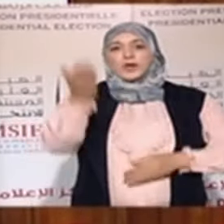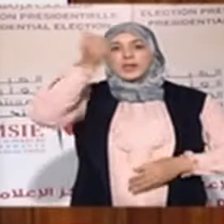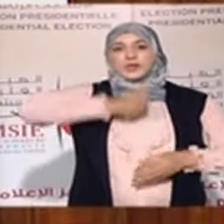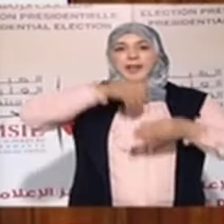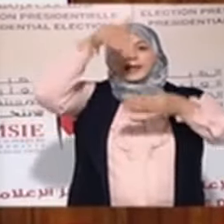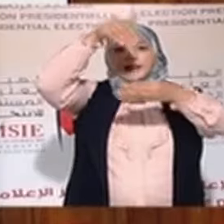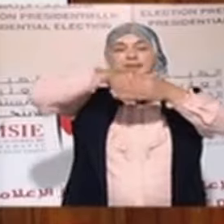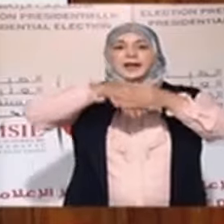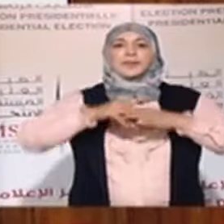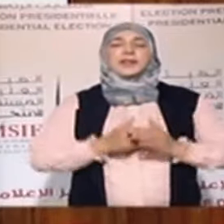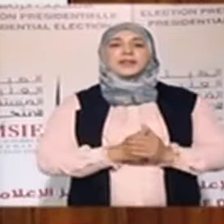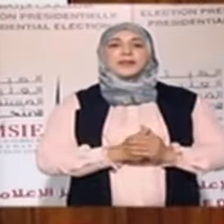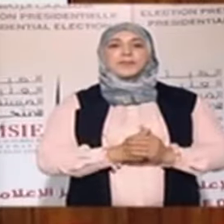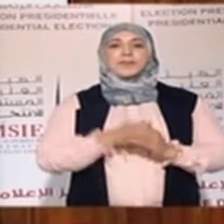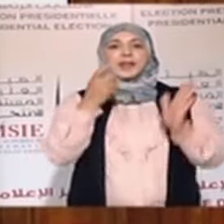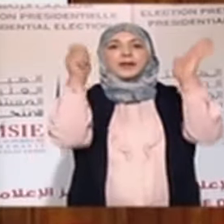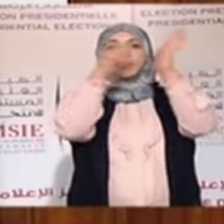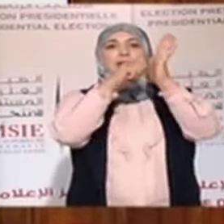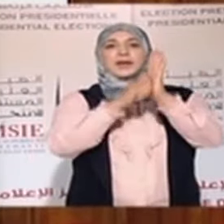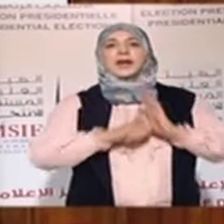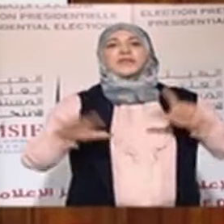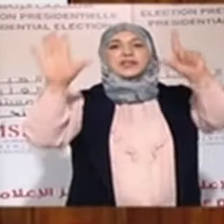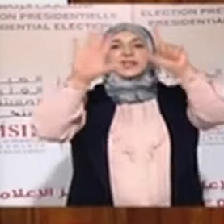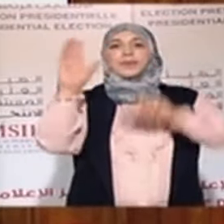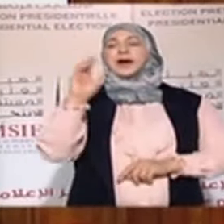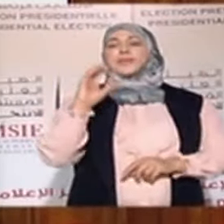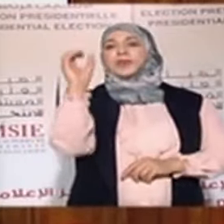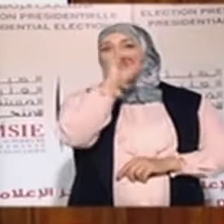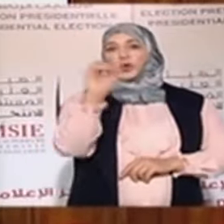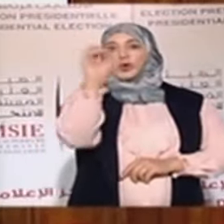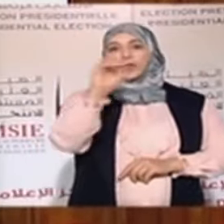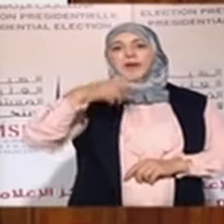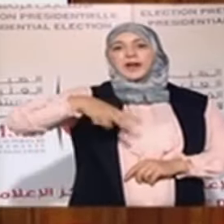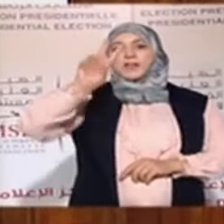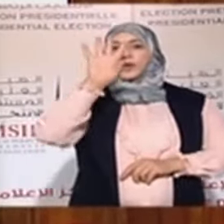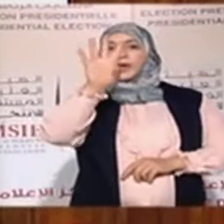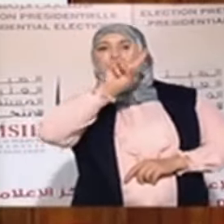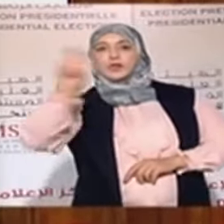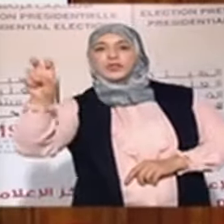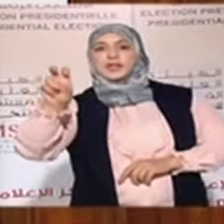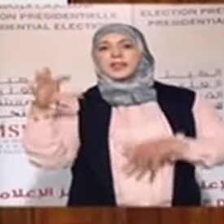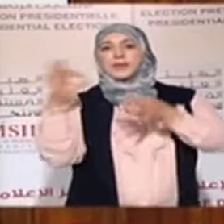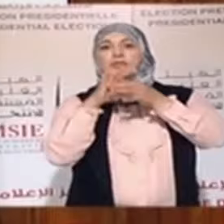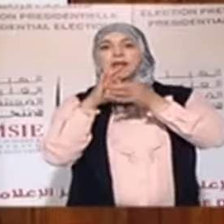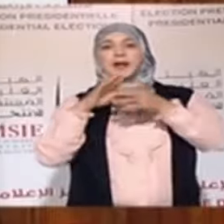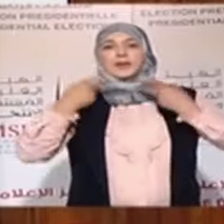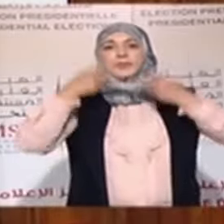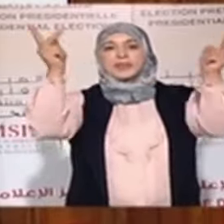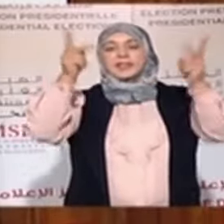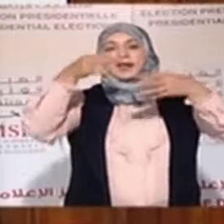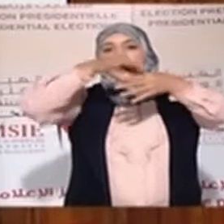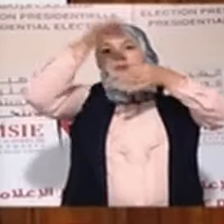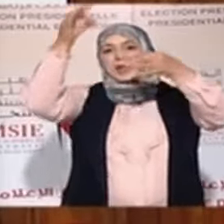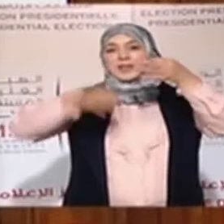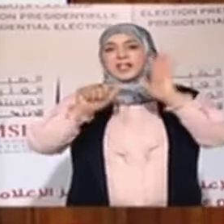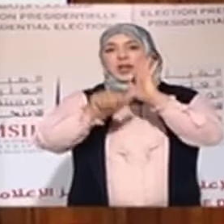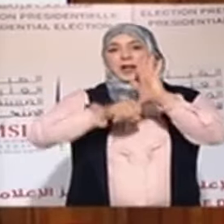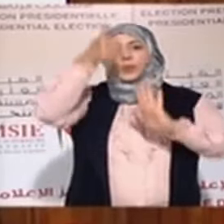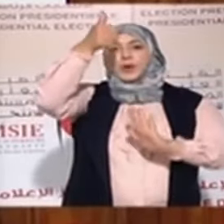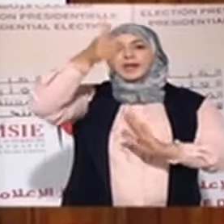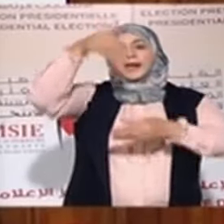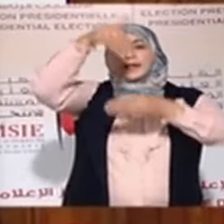المستقلة للانتخابات المؤرخ في 7 من شهر أكتوبر 2024 المتعلق بالتصريح بالنتائج